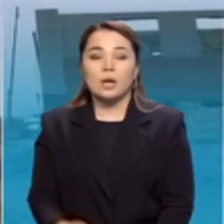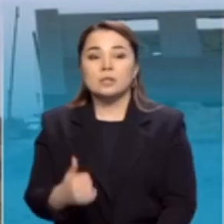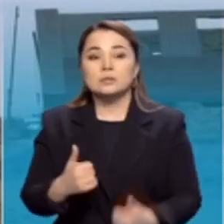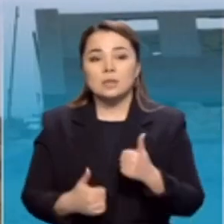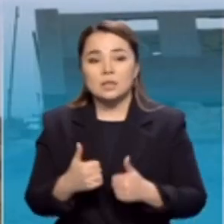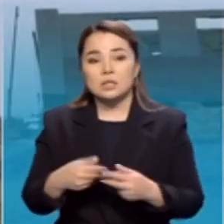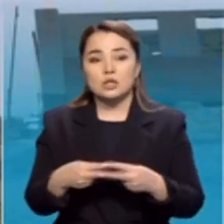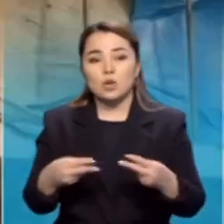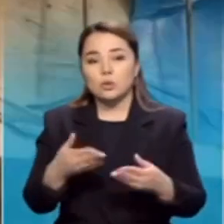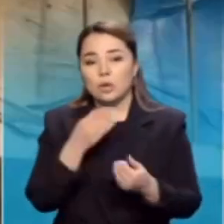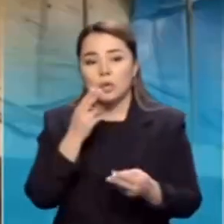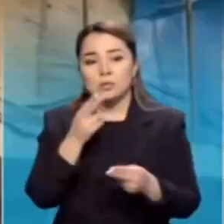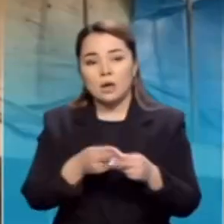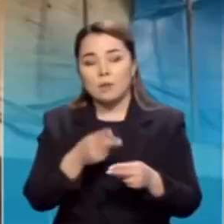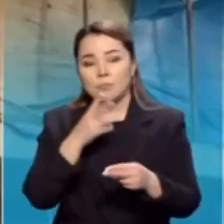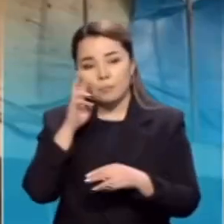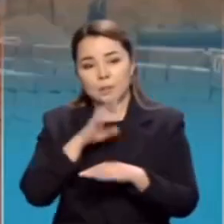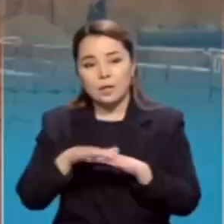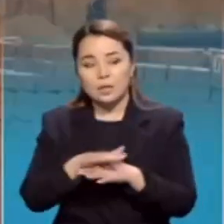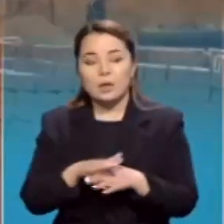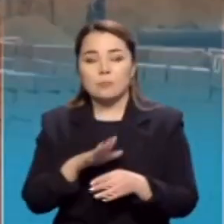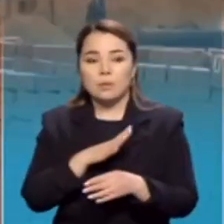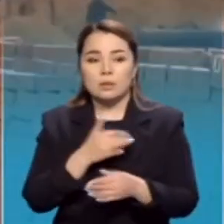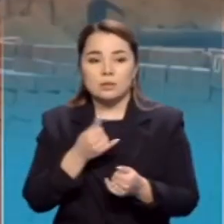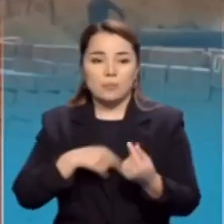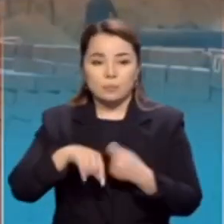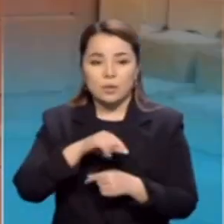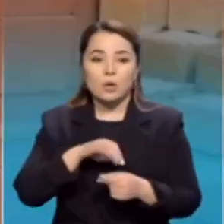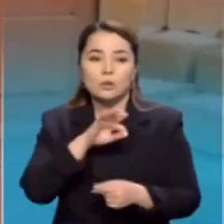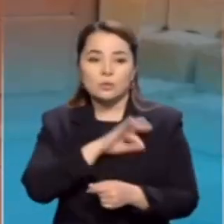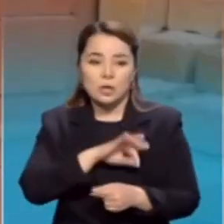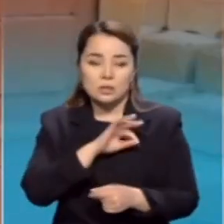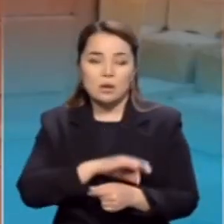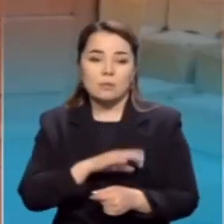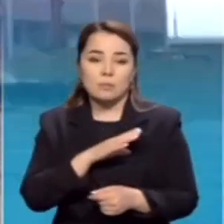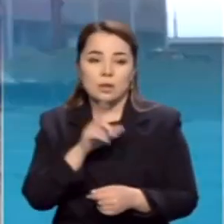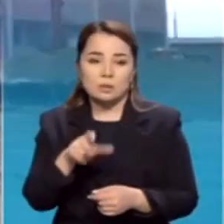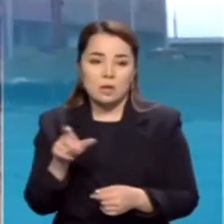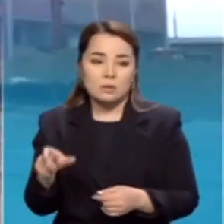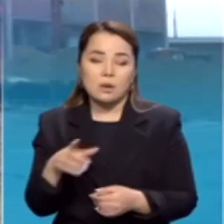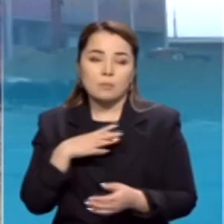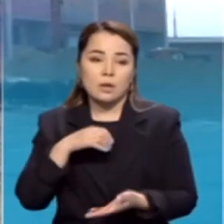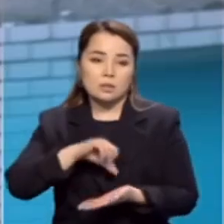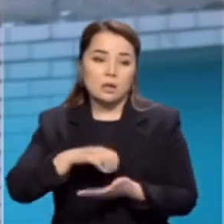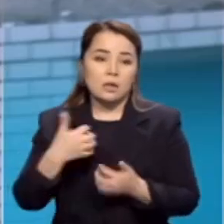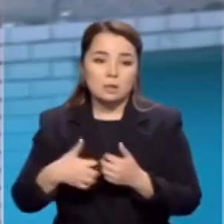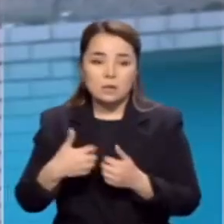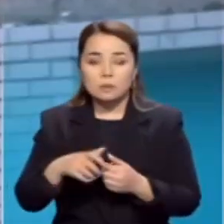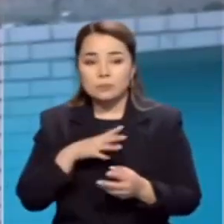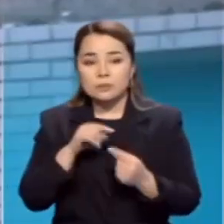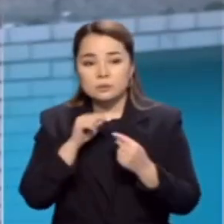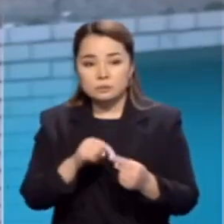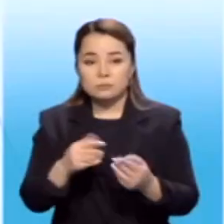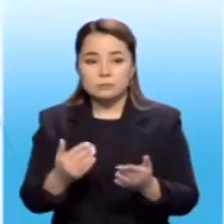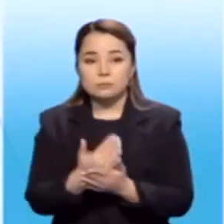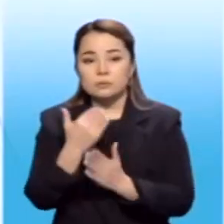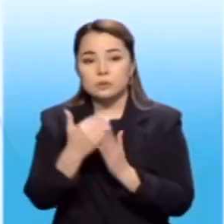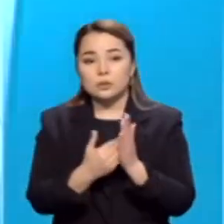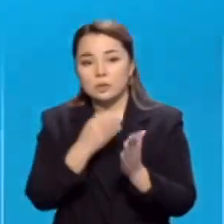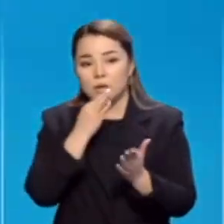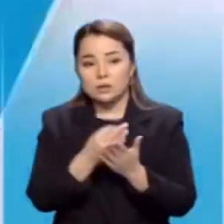Тендердегі теңсіздікке тосқауыл, мемлекеттен май шелпек келісімді ұтып, шаруаны мердерге жасататын делдалдарға қарсы жаңа жүйе.